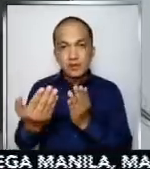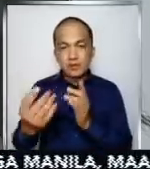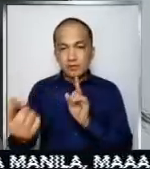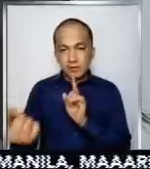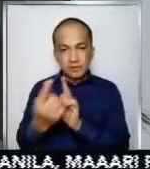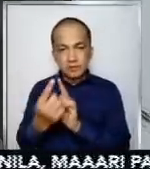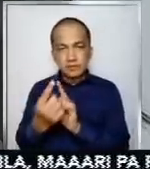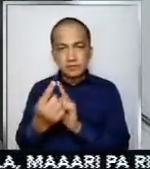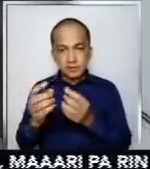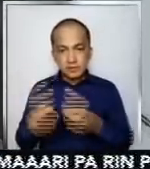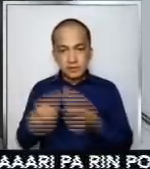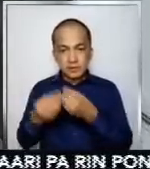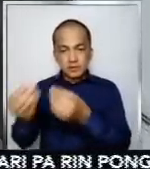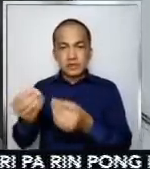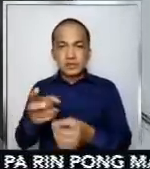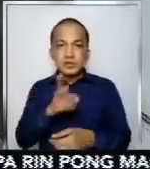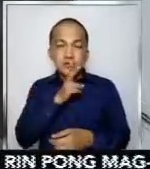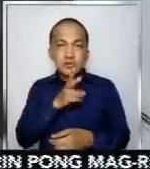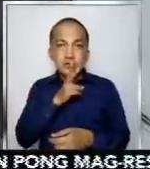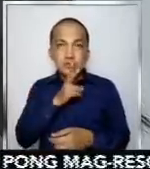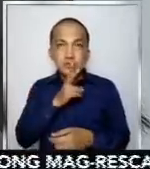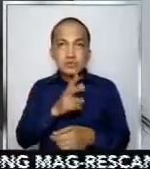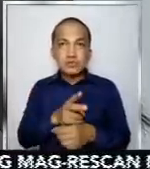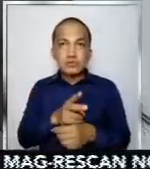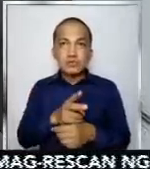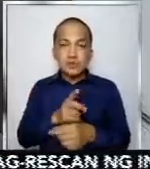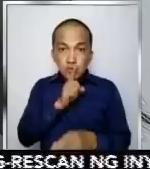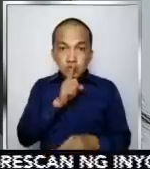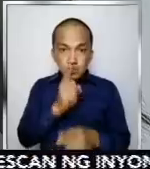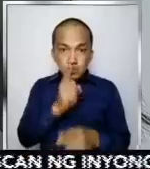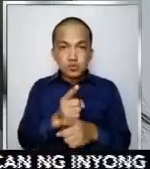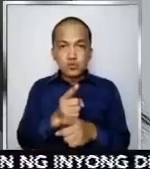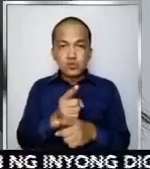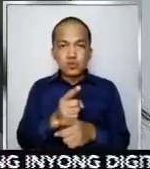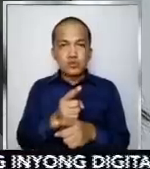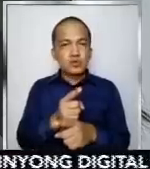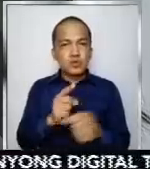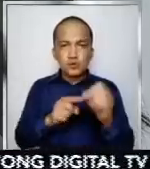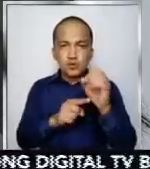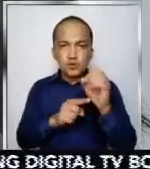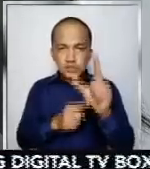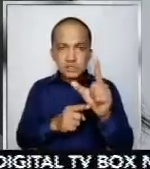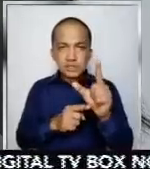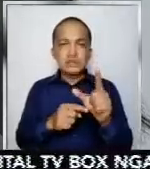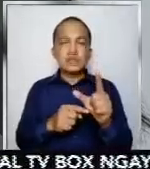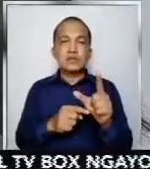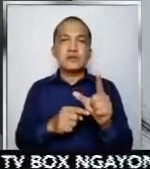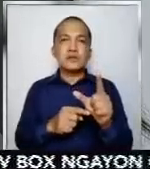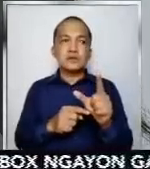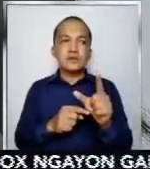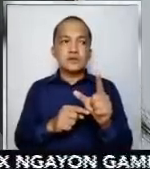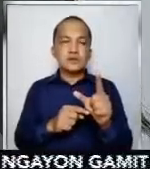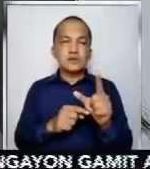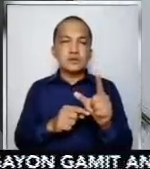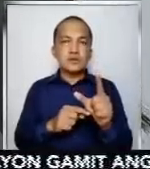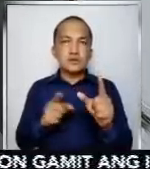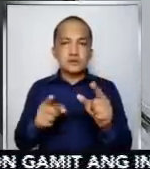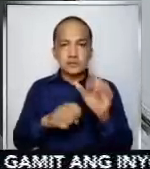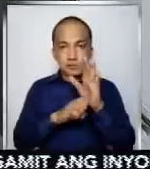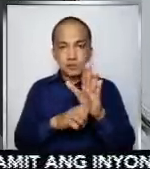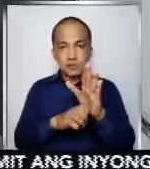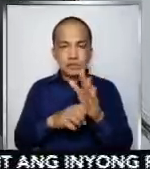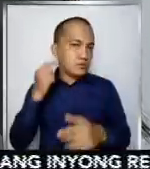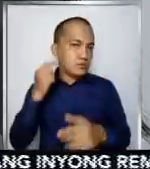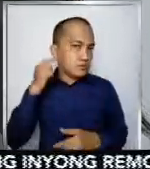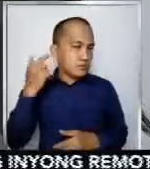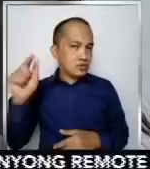suspect ay mga genuine talaga or authentic na sample ng gold powder. So that